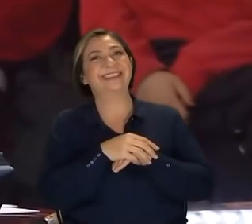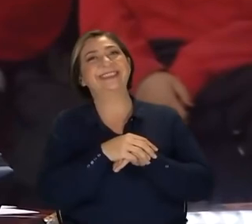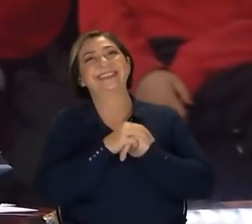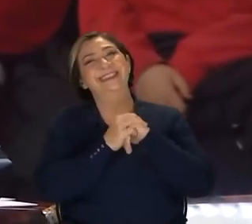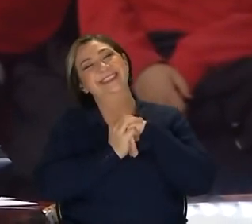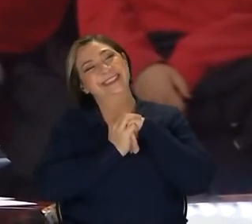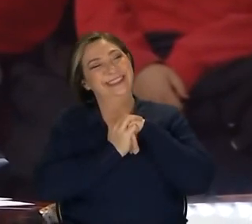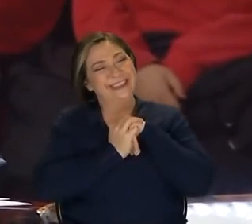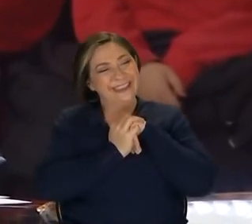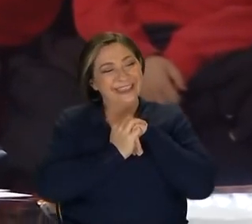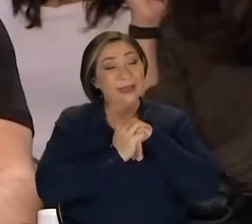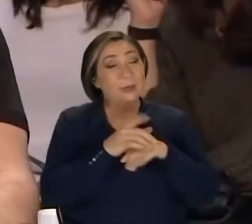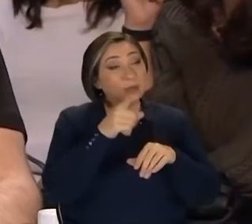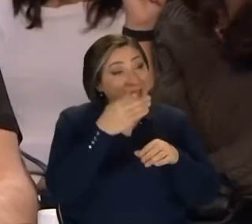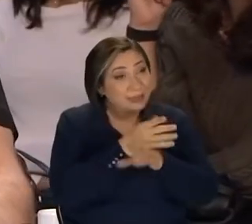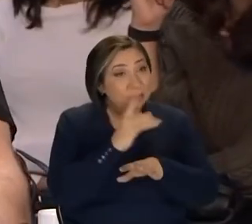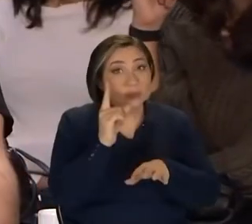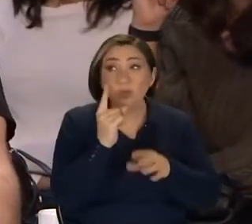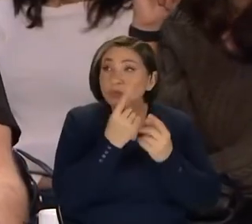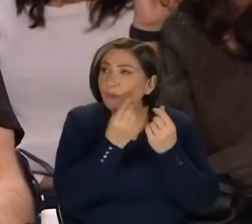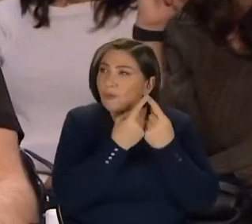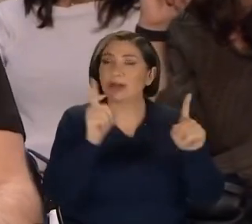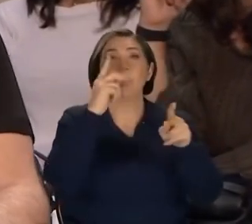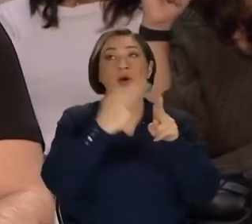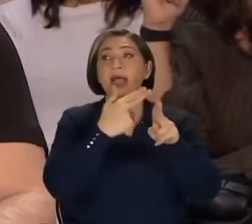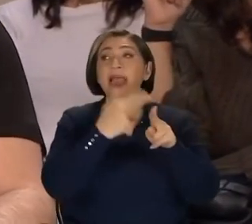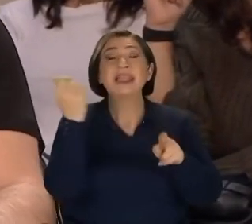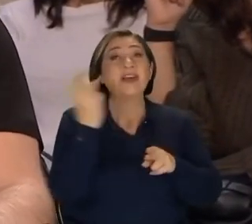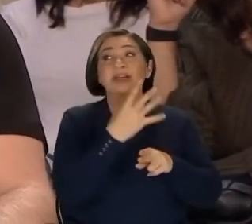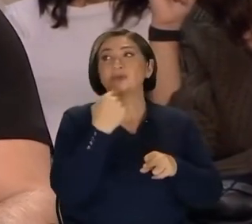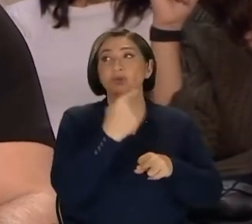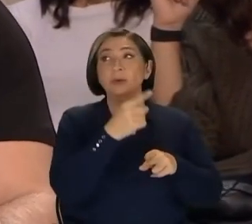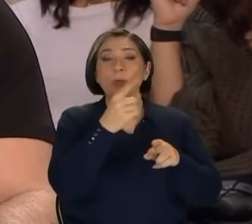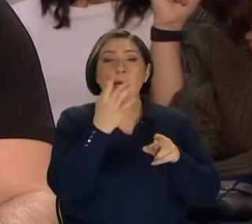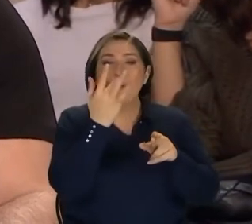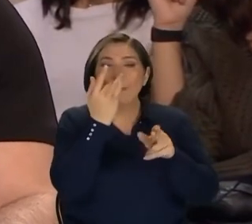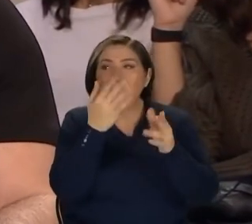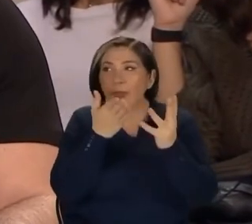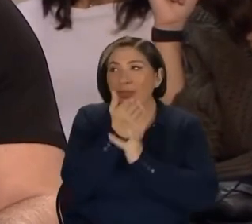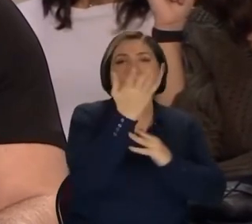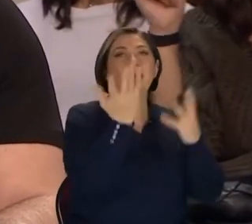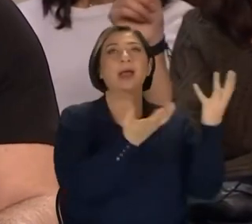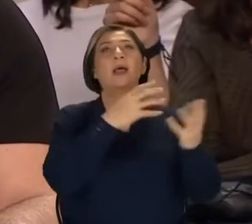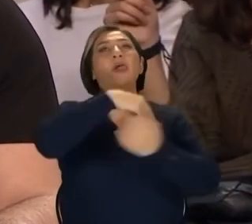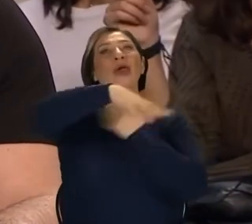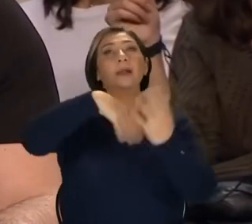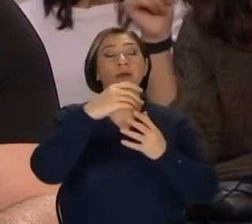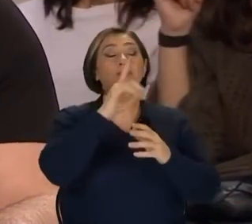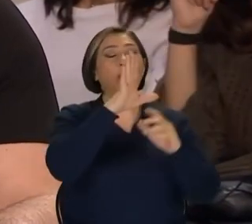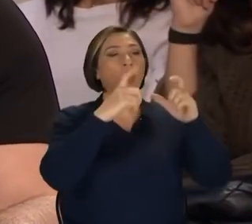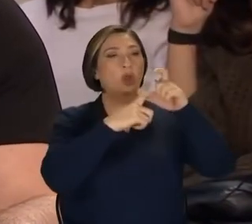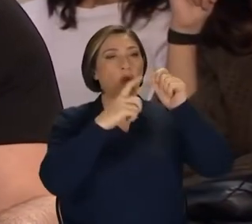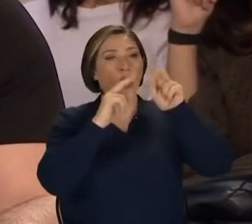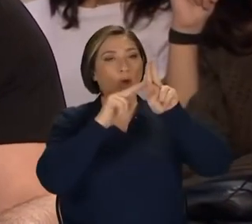vallahi gel. Ya Okan bu çok çarpıcı bir örnek. Bunu defalarca söyledim. Karambole kaynıyor. Şimdi